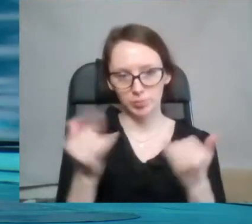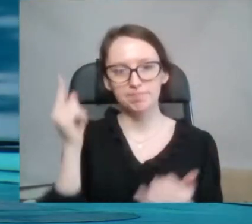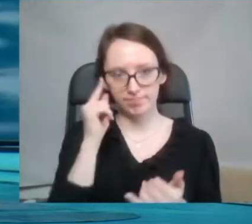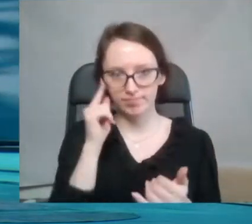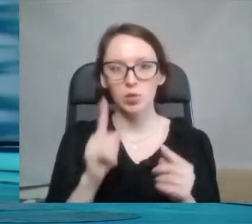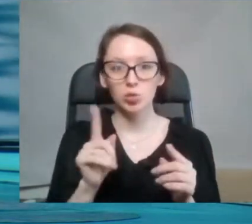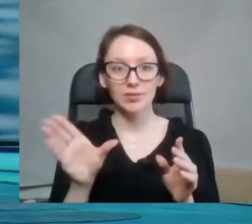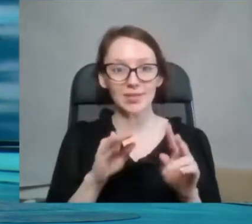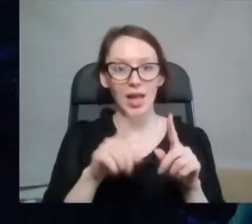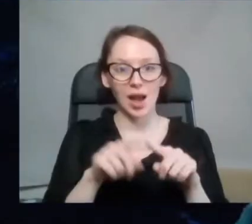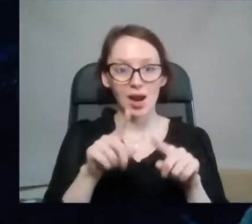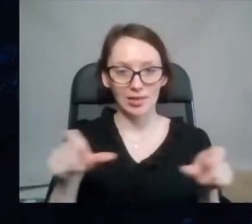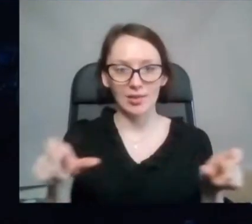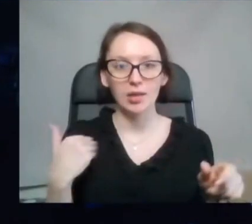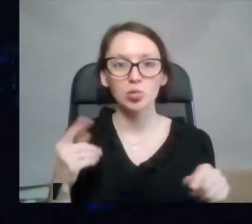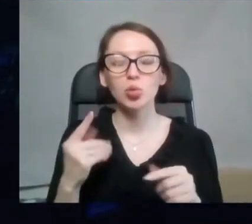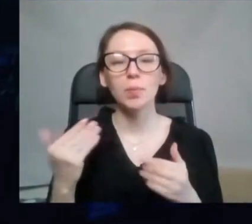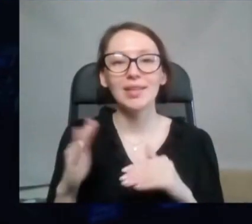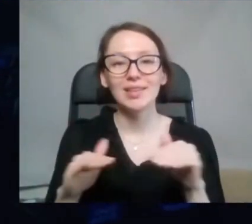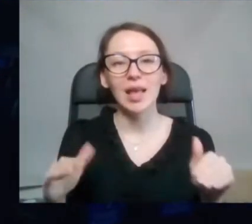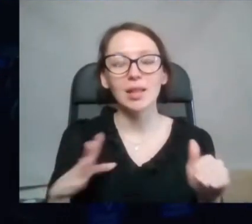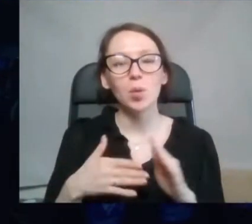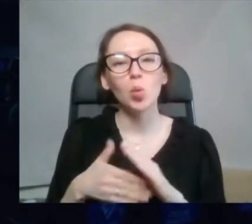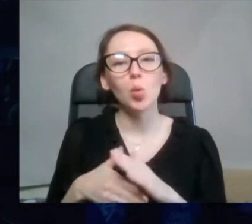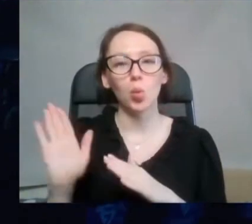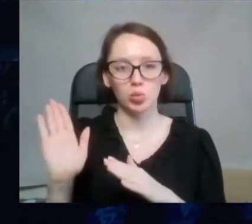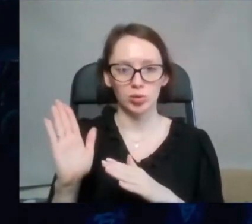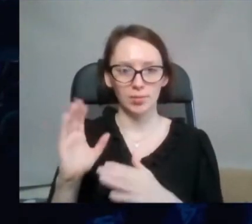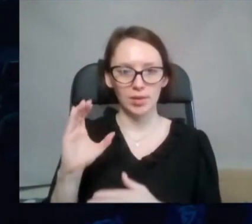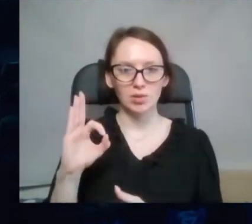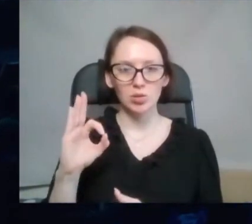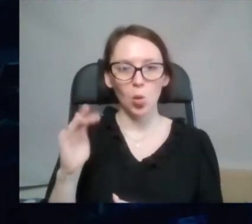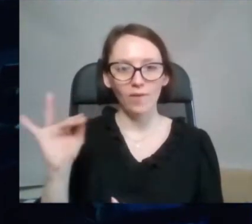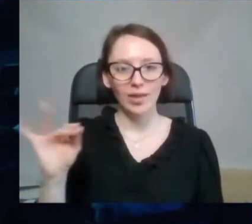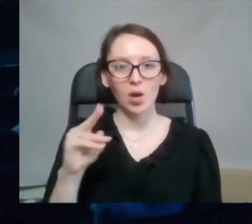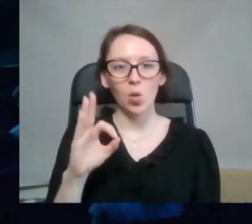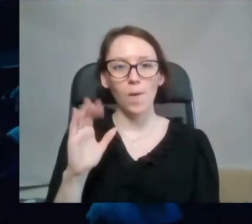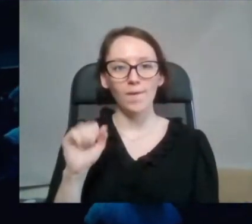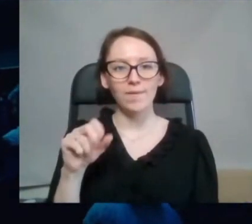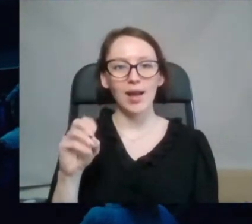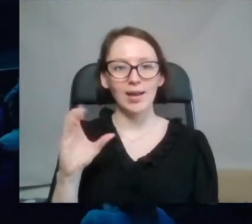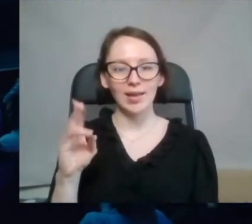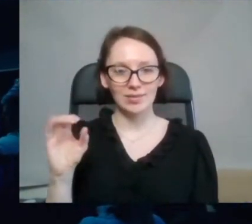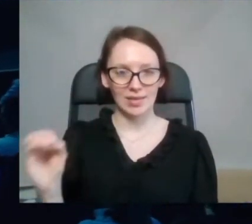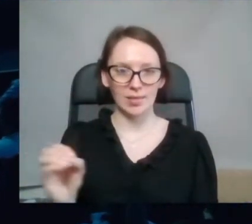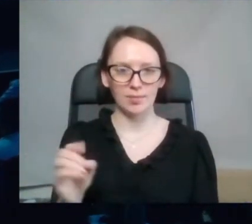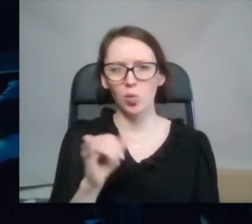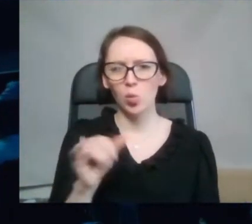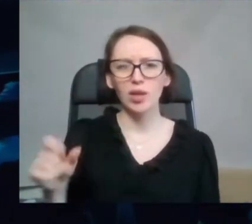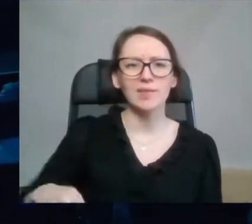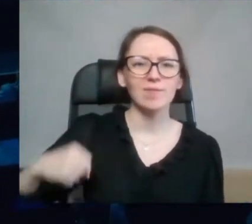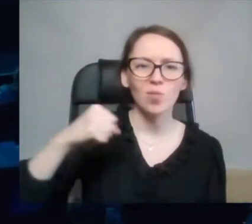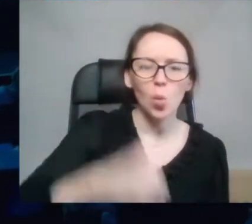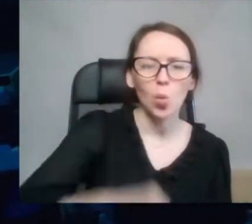хотят, чтобы дети их были лучшими. Прям Софьи Ковалевские. Все куда-то вы их водите. Но вы